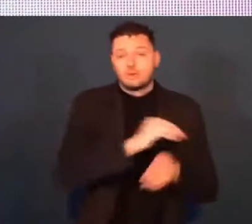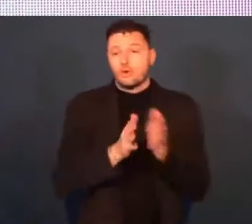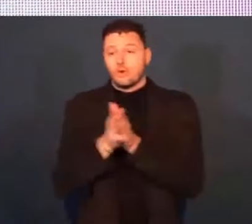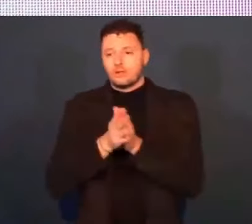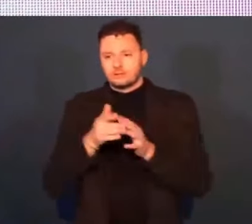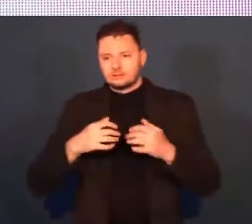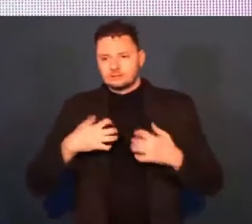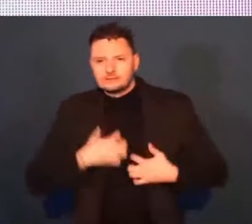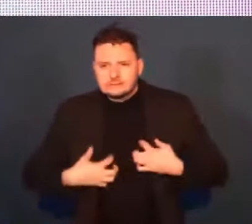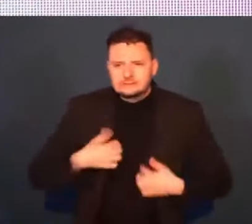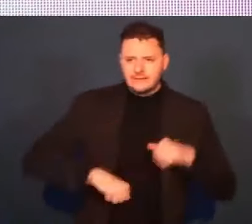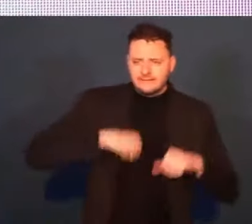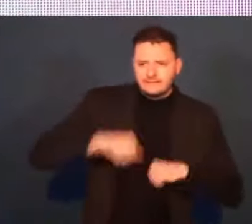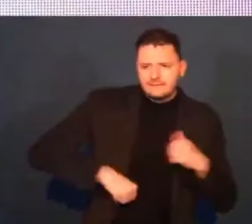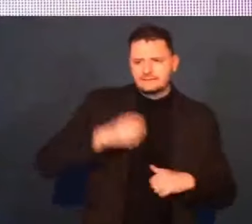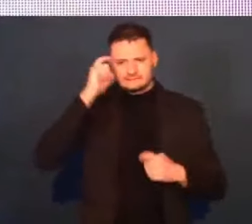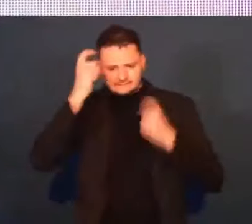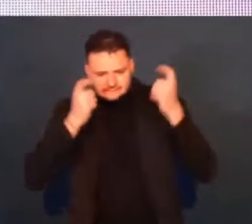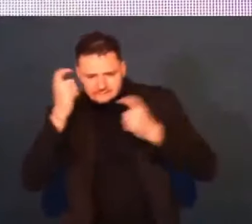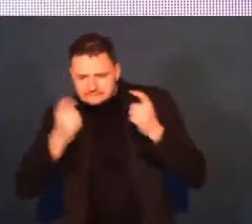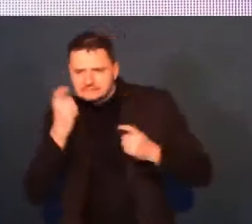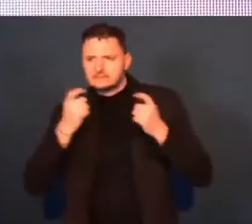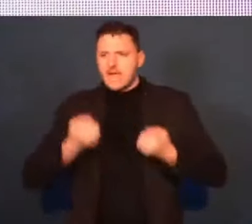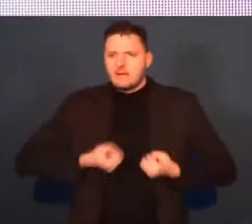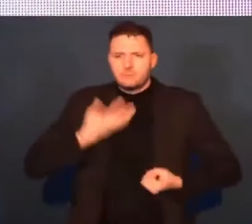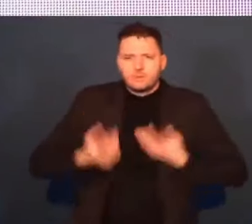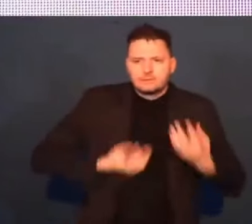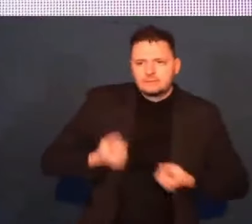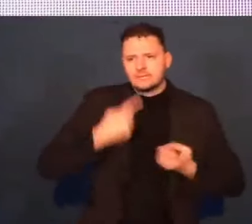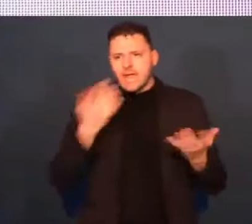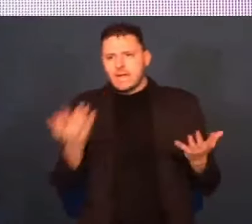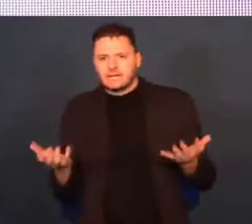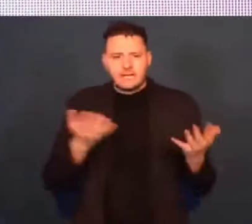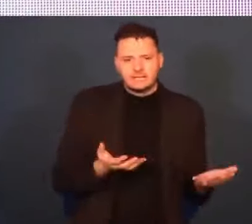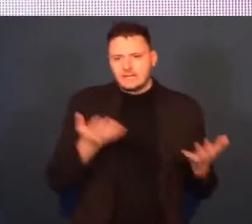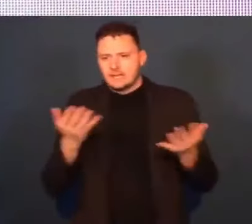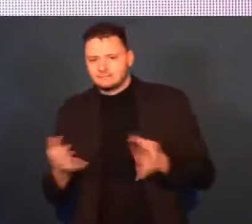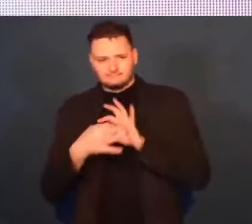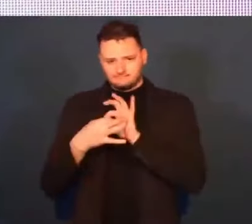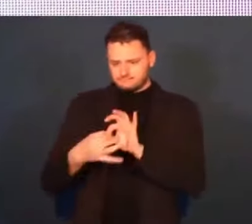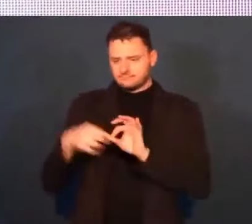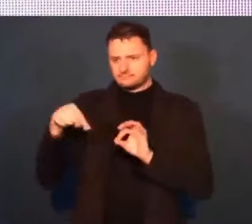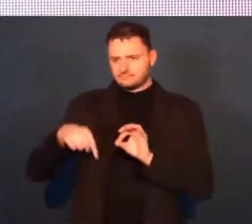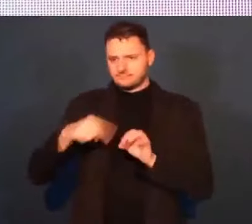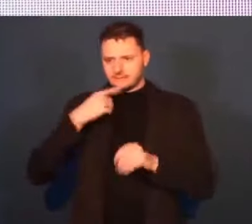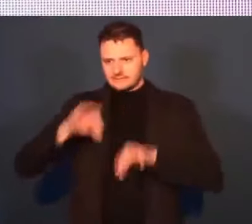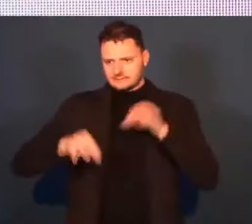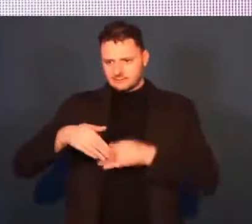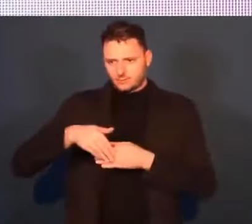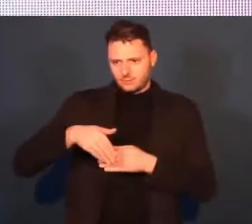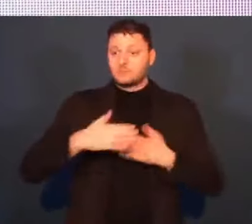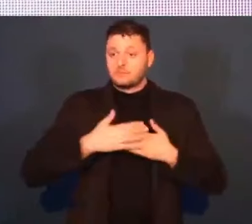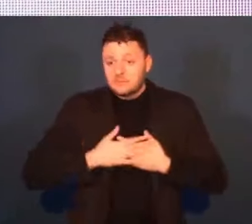емоциите, които ни предстои заедно, за да бъдем на изборите. Но това си струва. Искам да ви благодаря за всяка една минута, за